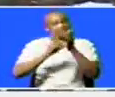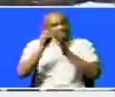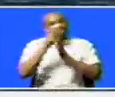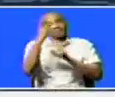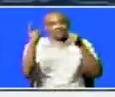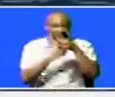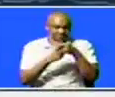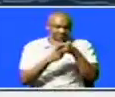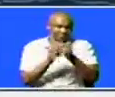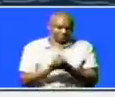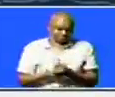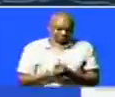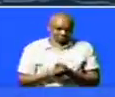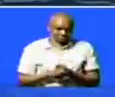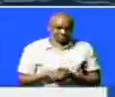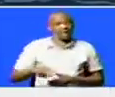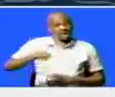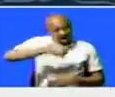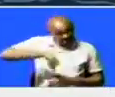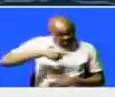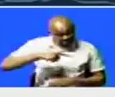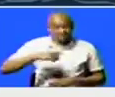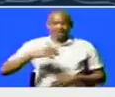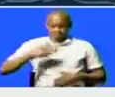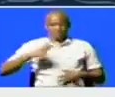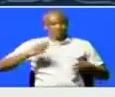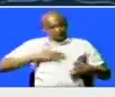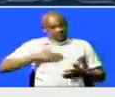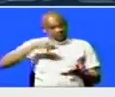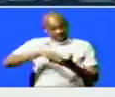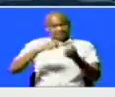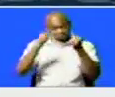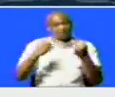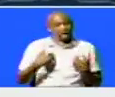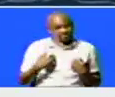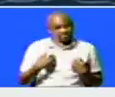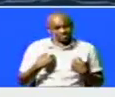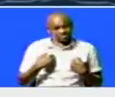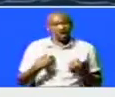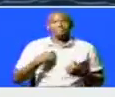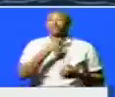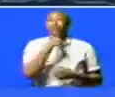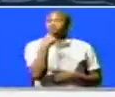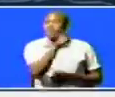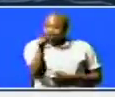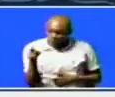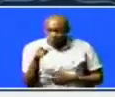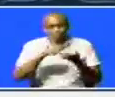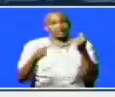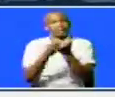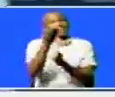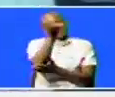November. Sisi, watu wetu wamesimama imara. Nataka kwambia nyinyi yale ambayo